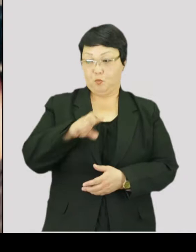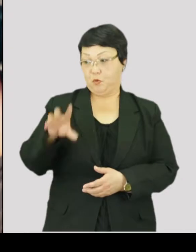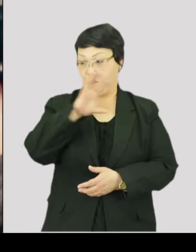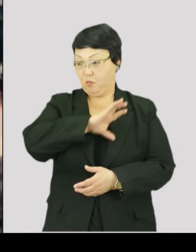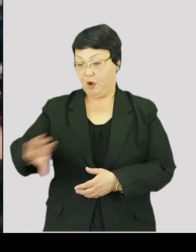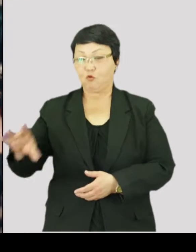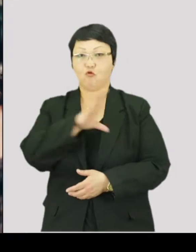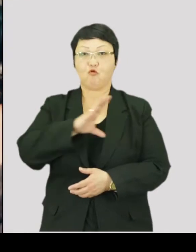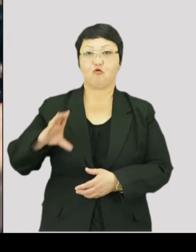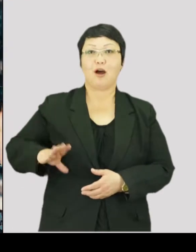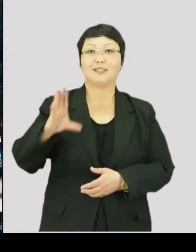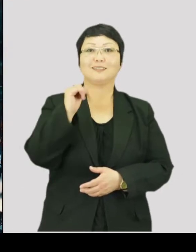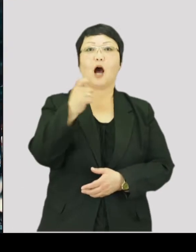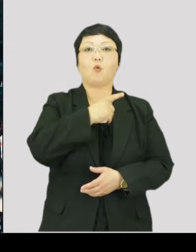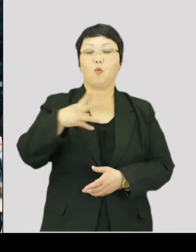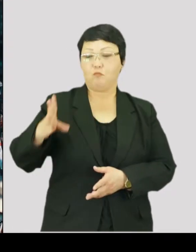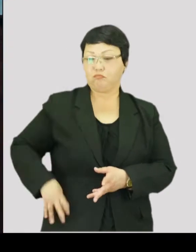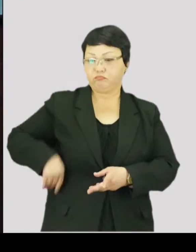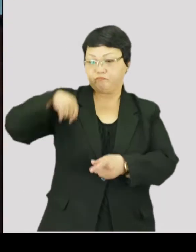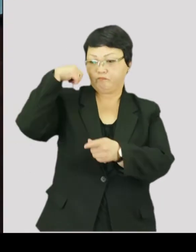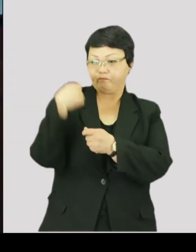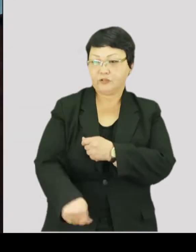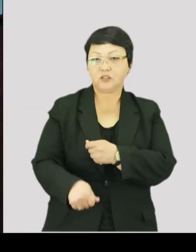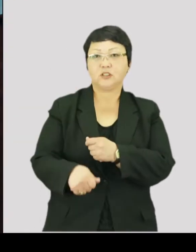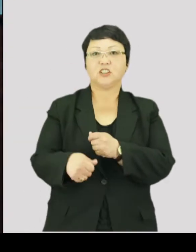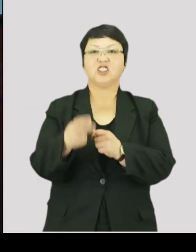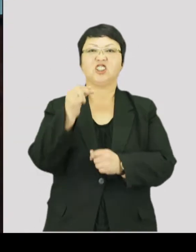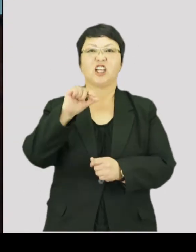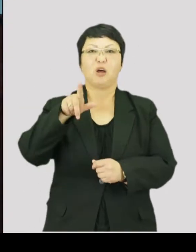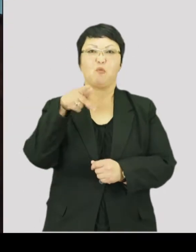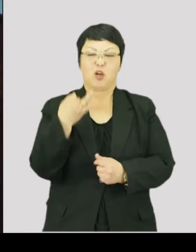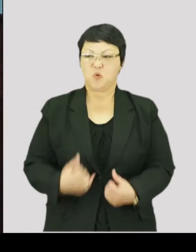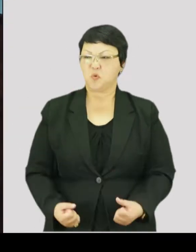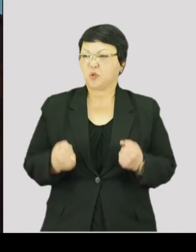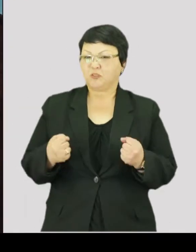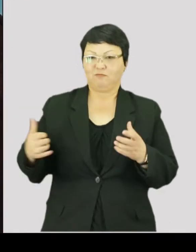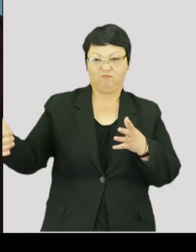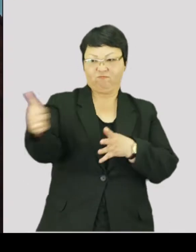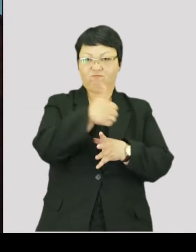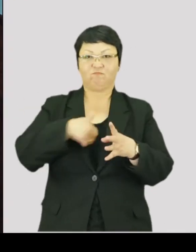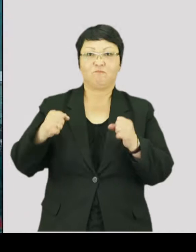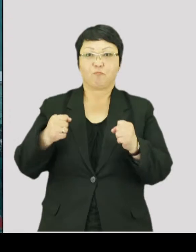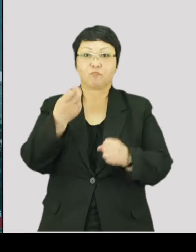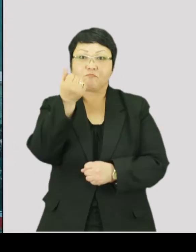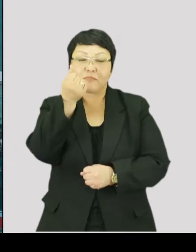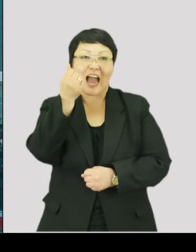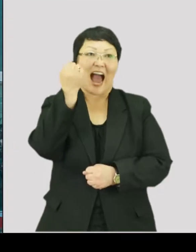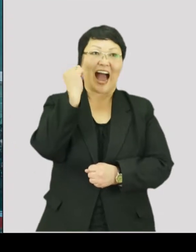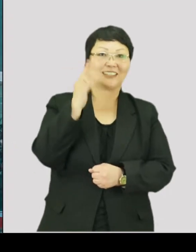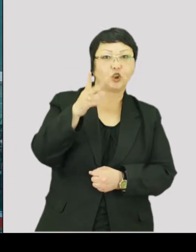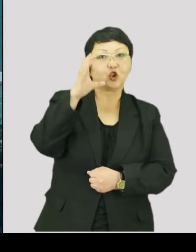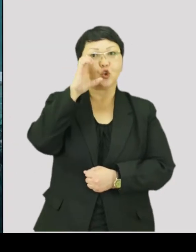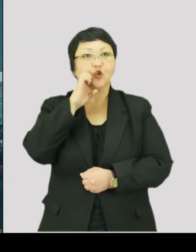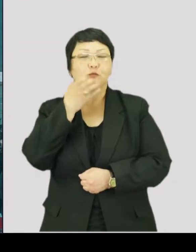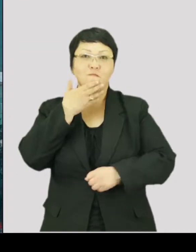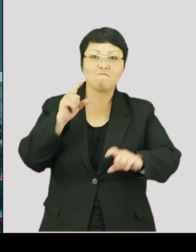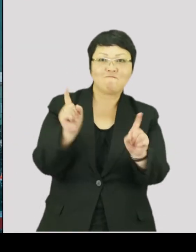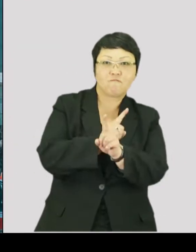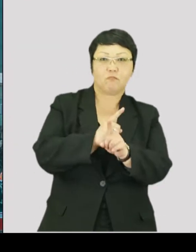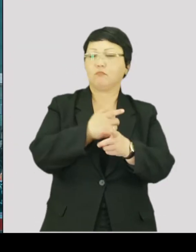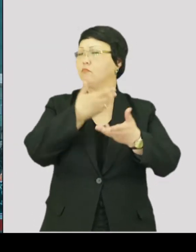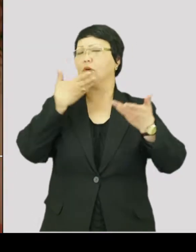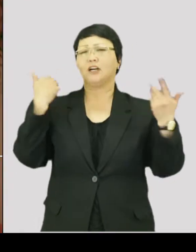санхүүжүүлээд тодорхой одоо чадварыг бий болгоод асуудлыг барьж аваад ямарваа нэгэн ашиг хөөцөлдөхгүйгээр иргэдийн